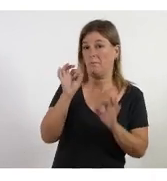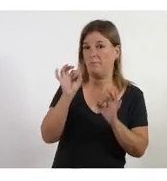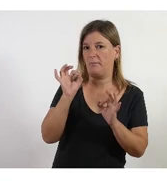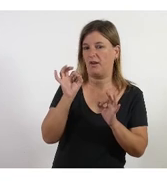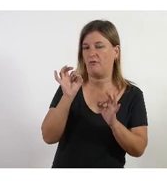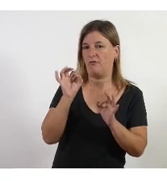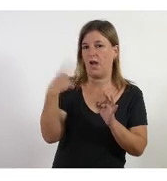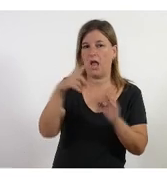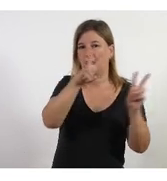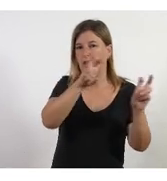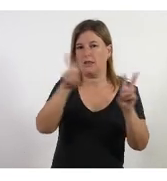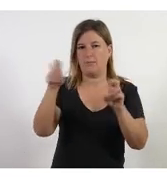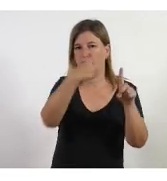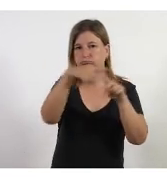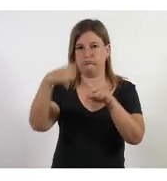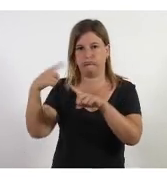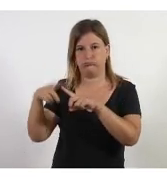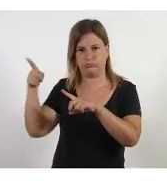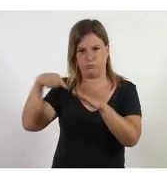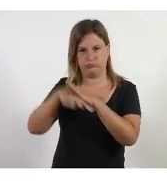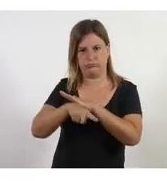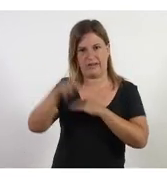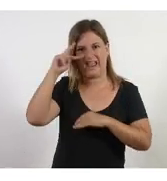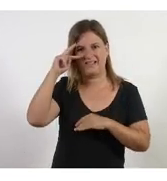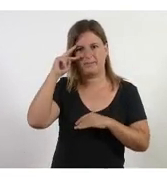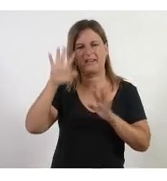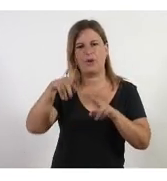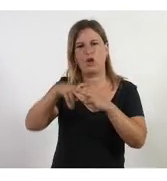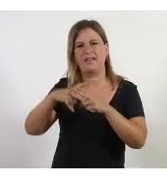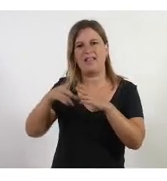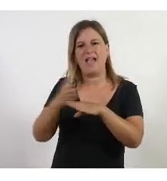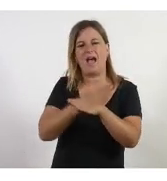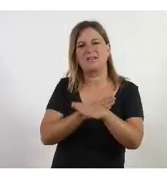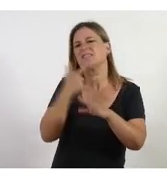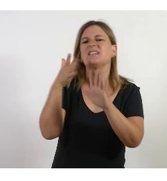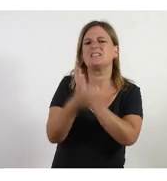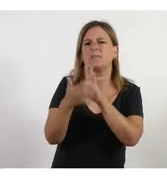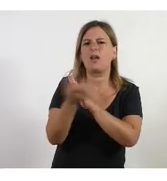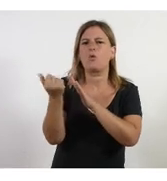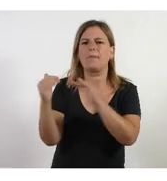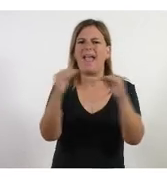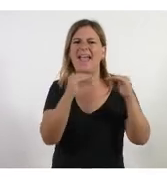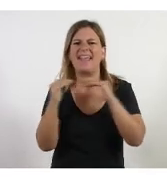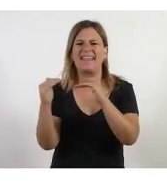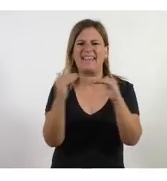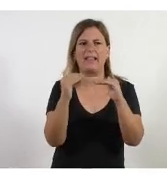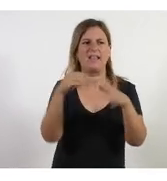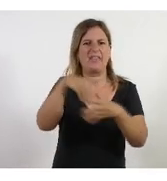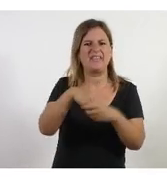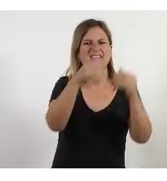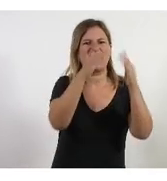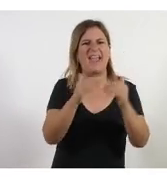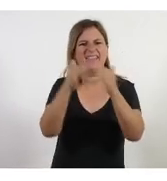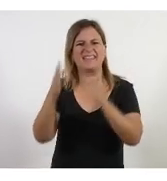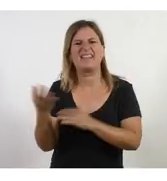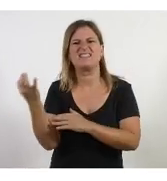diferents temes. Abans d'entrar en el taller, què et sembla si parlem una mica d'equitat, de quina és la situació a les entitats, si hem